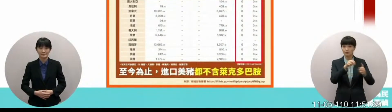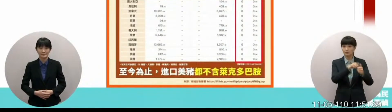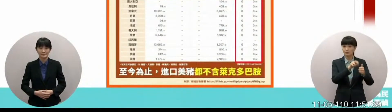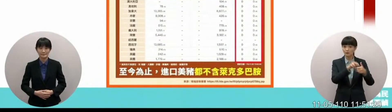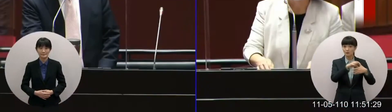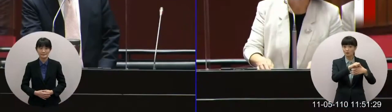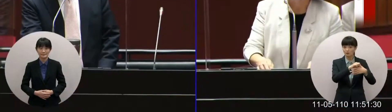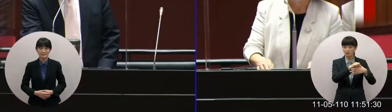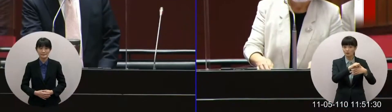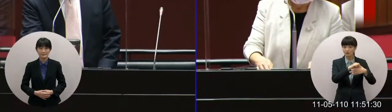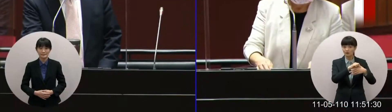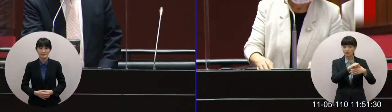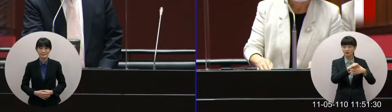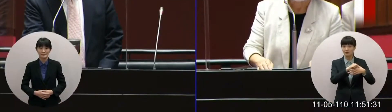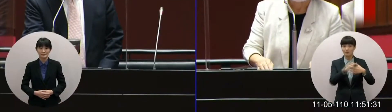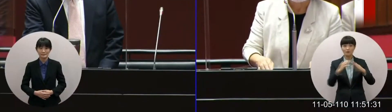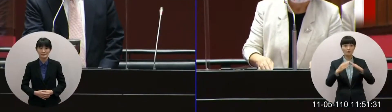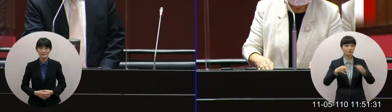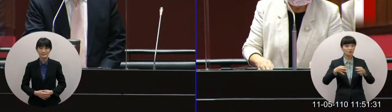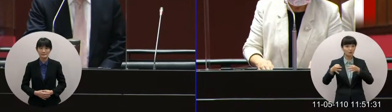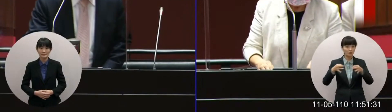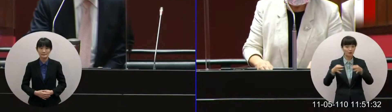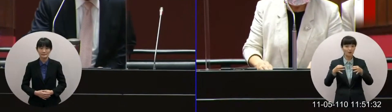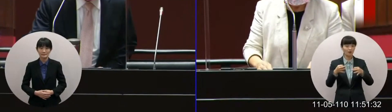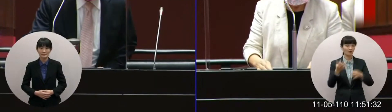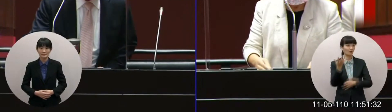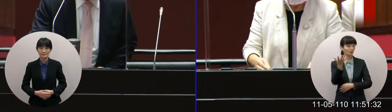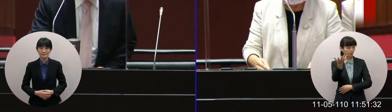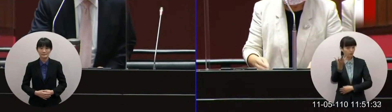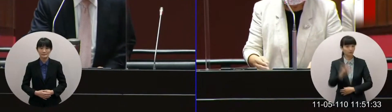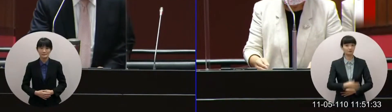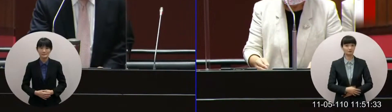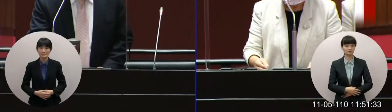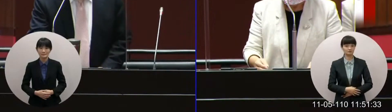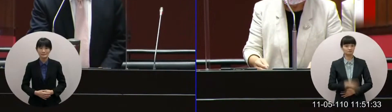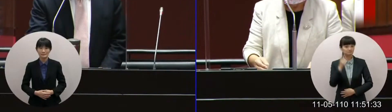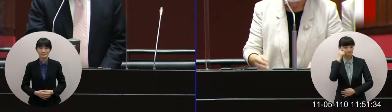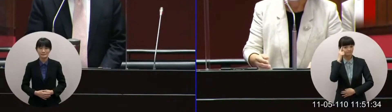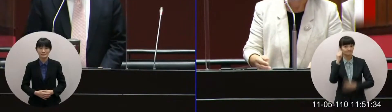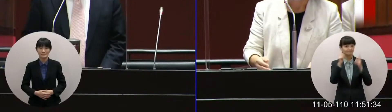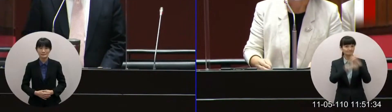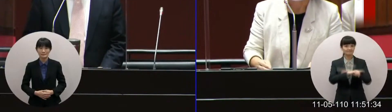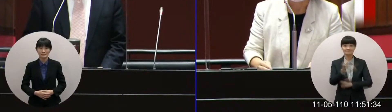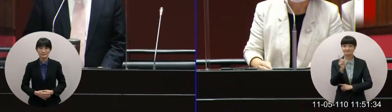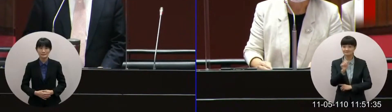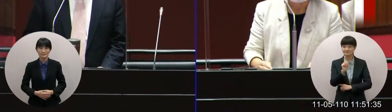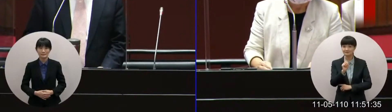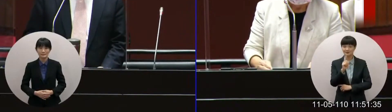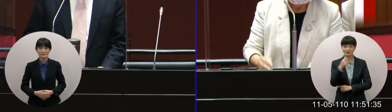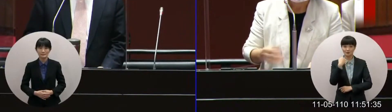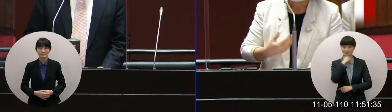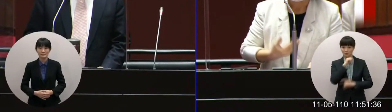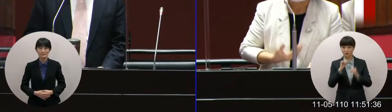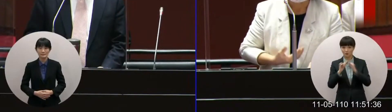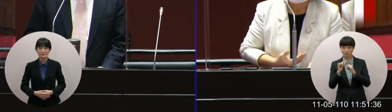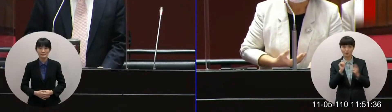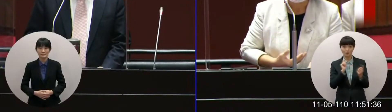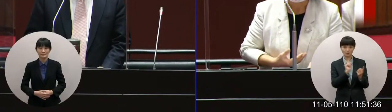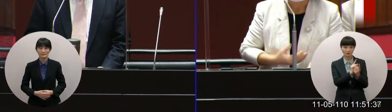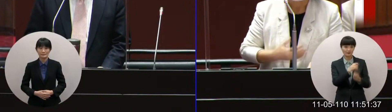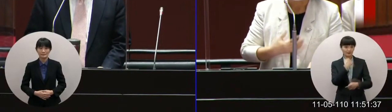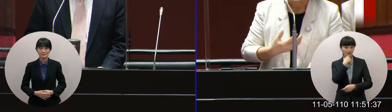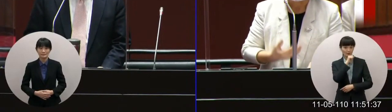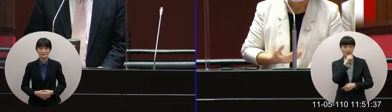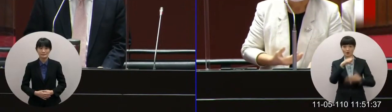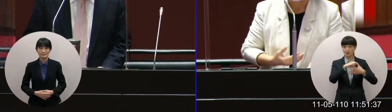的占有率都相当高，表示我们国人对这国产的猪肉相当有信